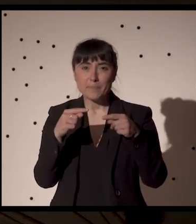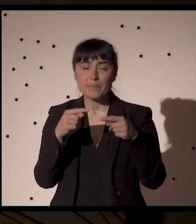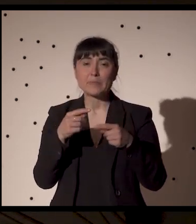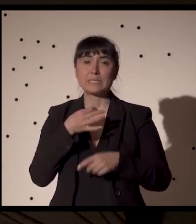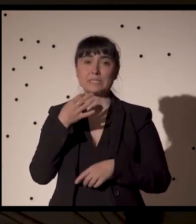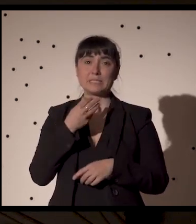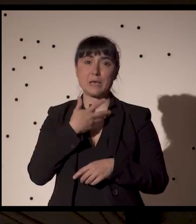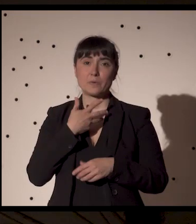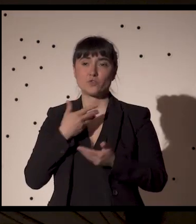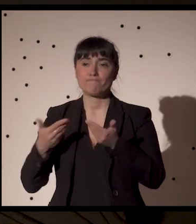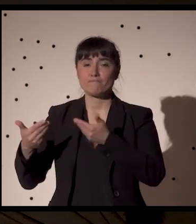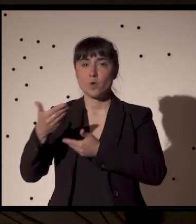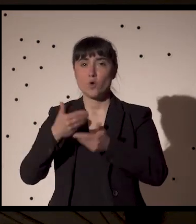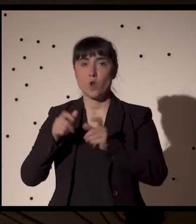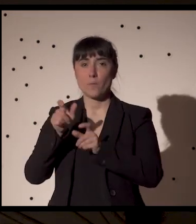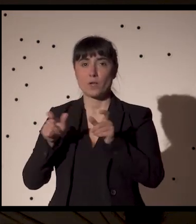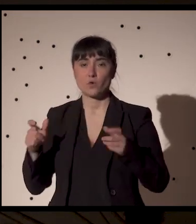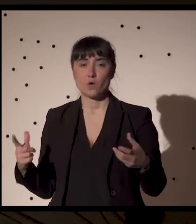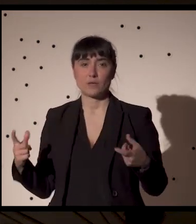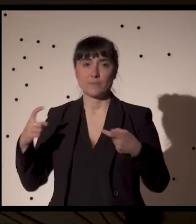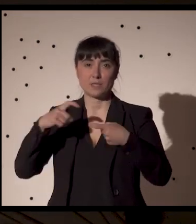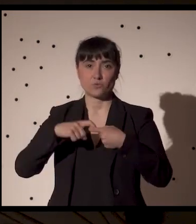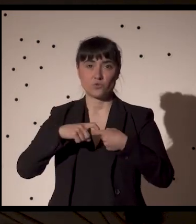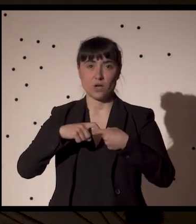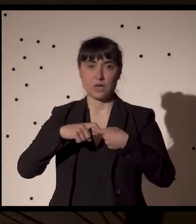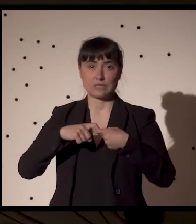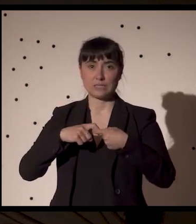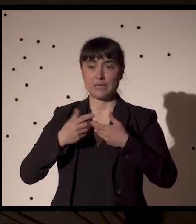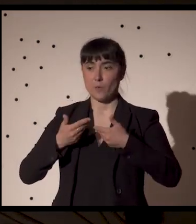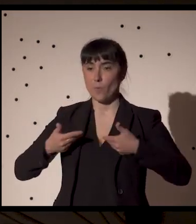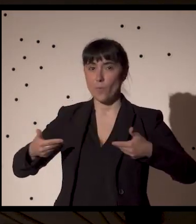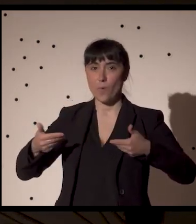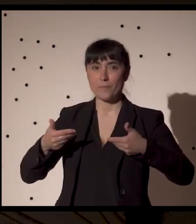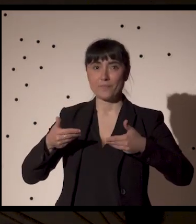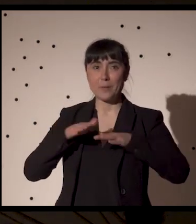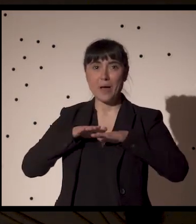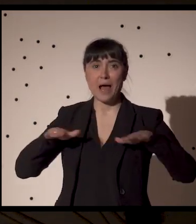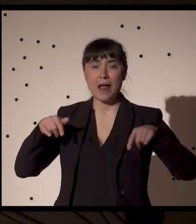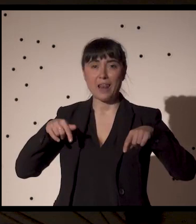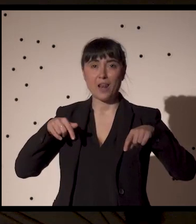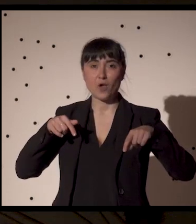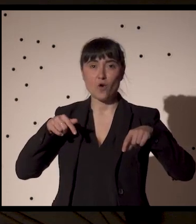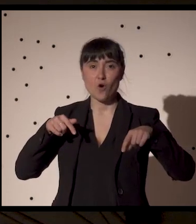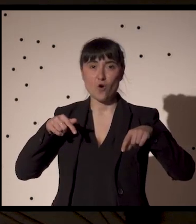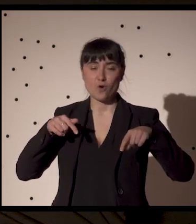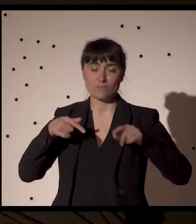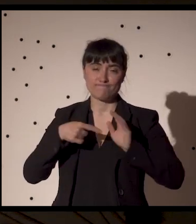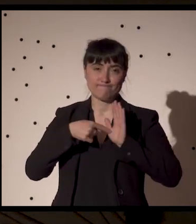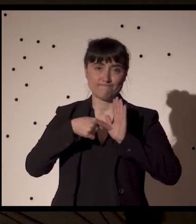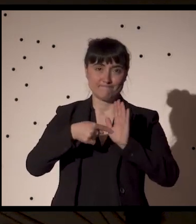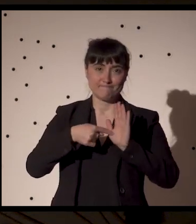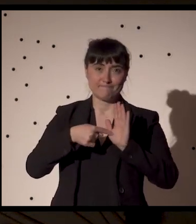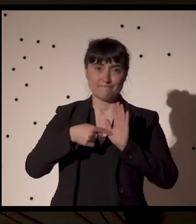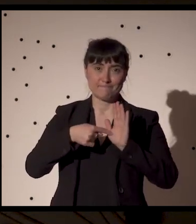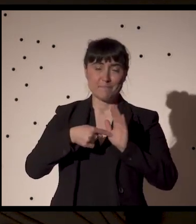sono rappresentati da questo palcoscenico da chi interverrà per la presentazione della stagione che